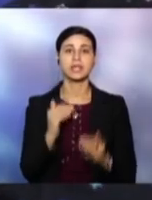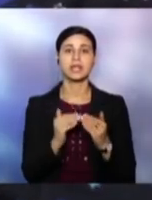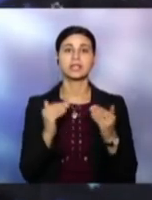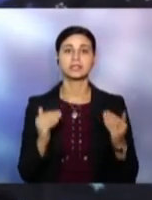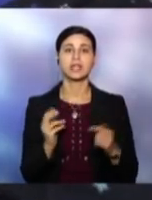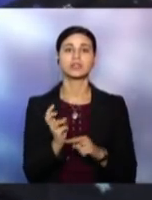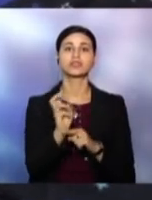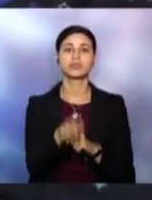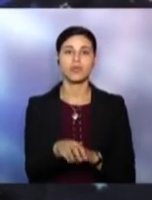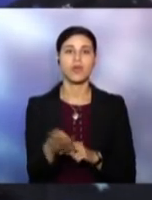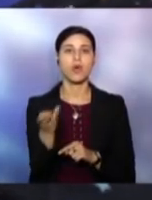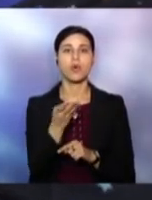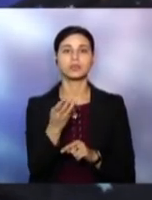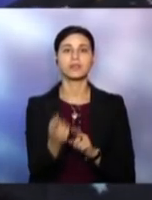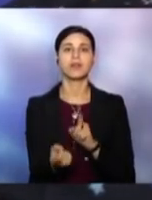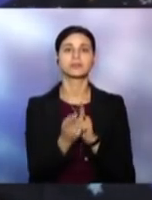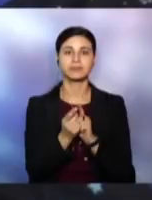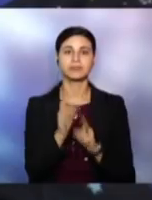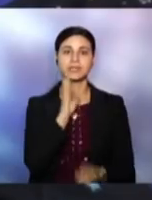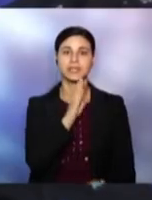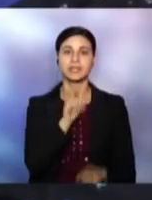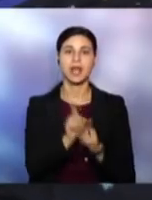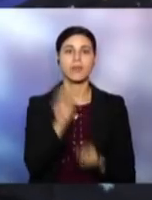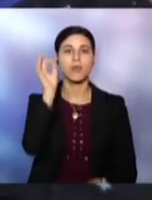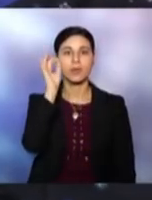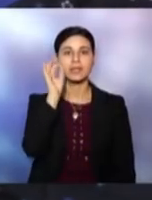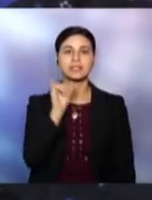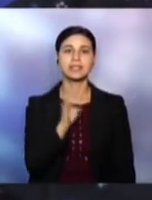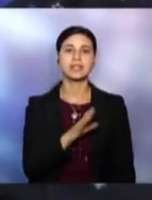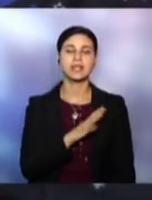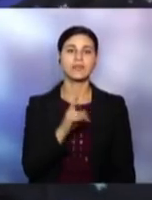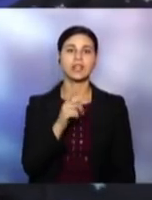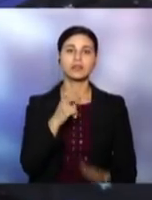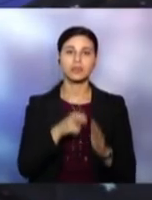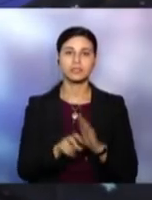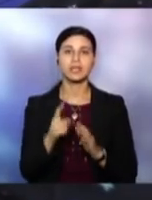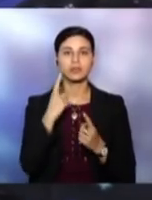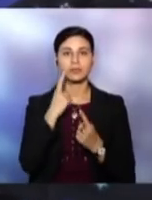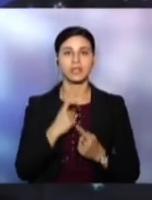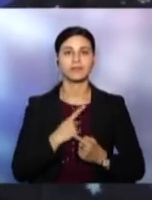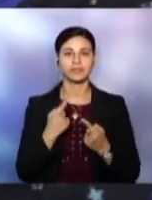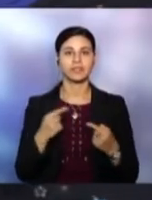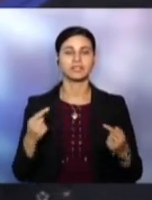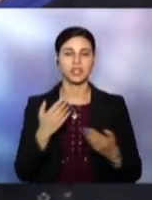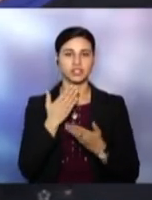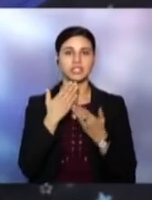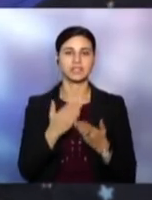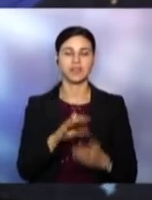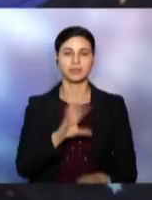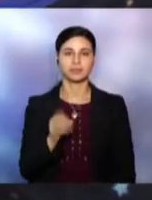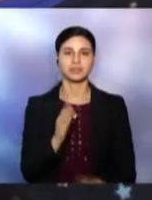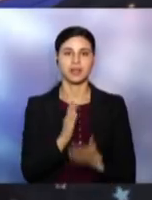4 ვე შემომეგებებოდა, მეტყვის დედა როგორ მომენტრესად იყავი აქამდე, რატო წახვედი, რატო დამტოვე, სხვადასხვა შეკითხვები არის, რა თქმა